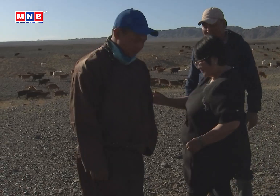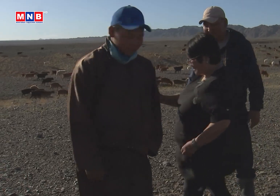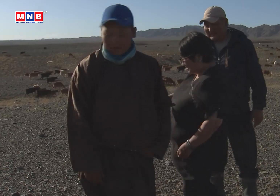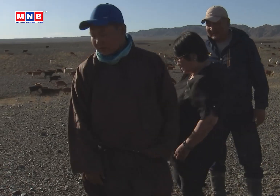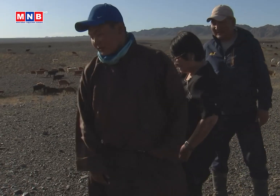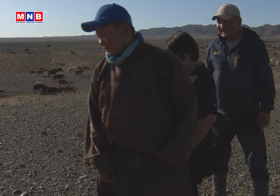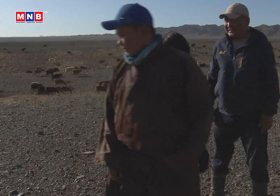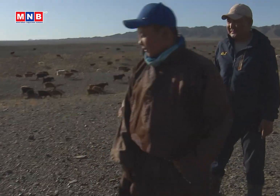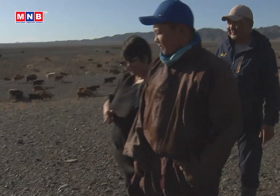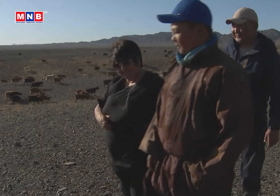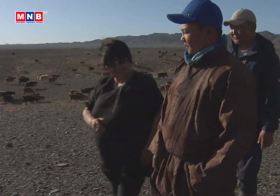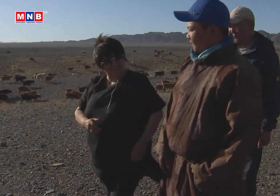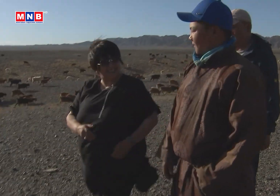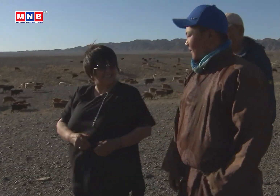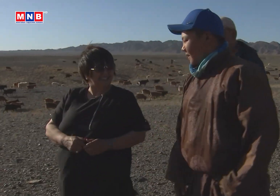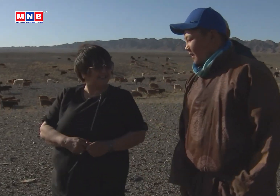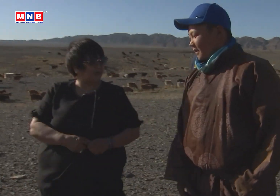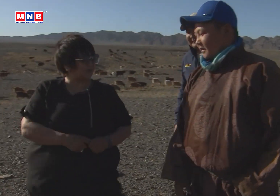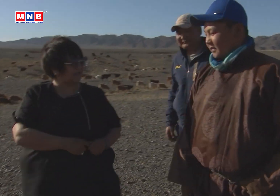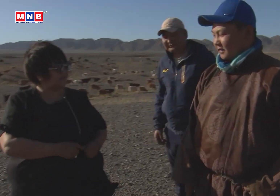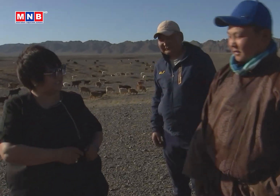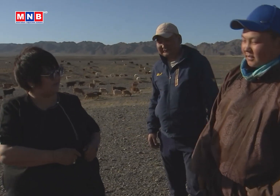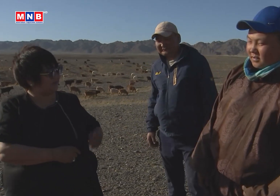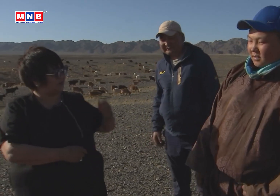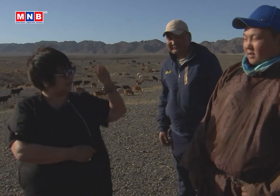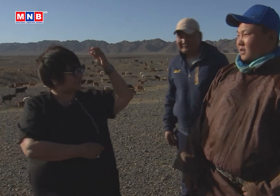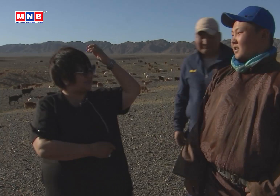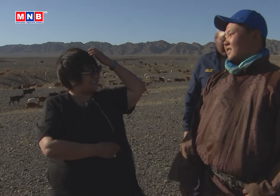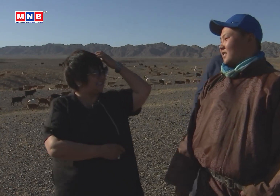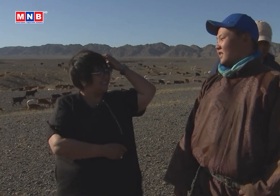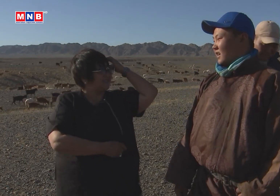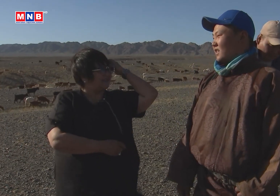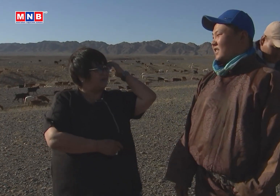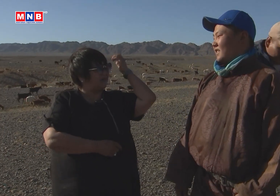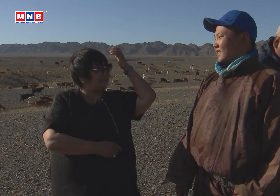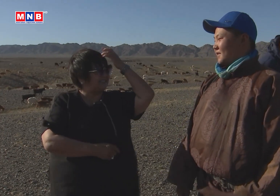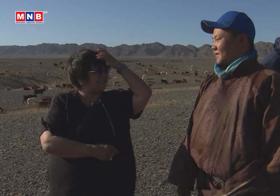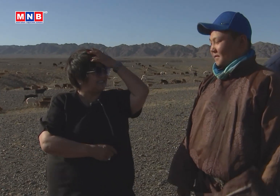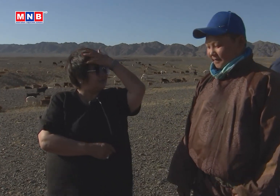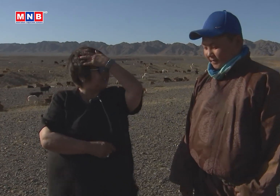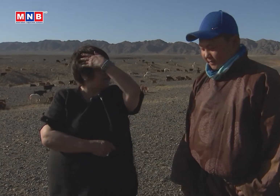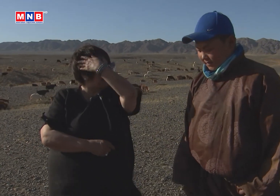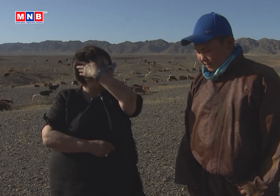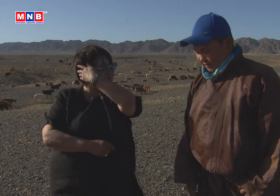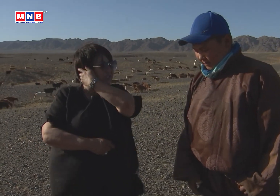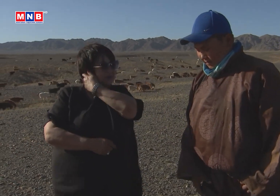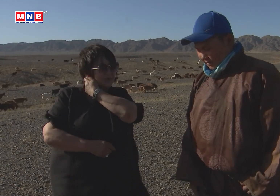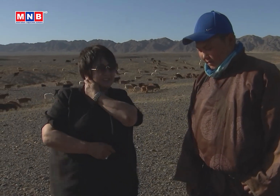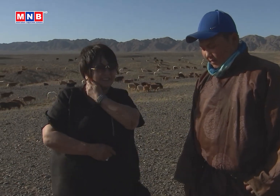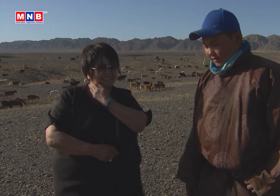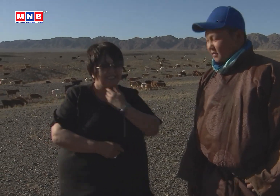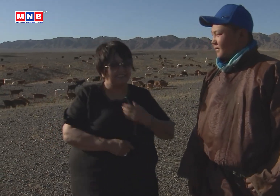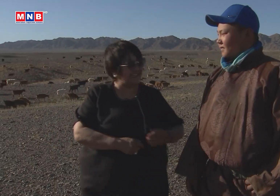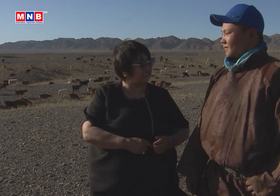Ирлээ. За бид хоёр чинь бас нэг 4-5 жилийн өмнө уулзчихвас. Намхаа Баатарын нэрмжит малдмэдтэй